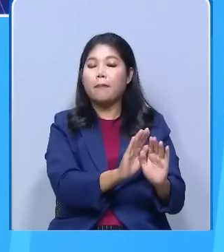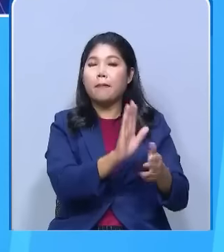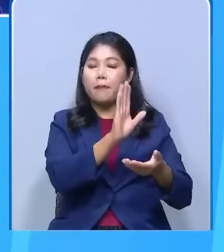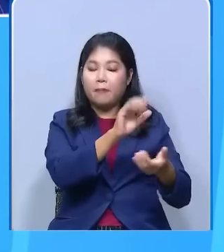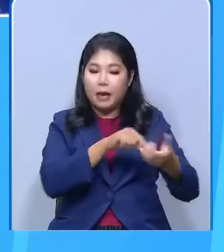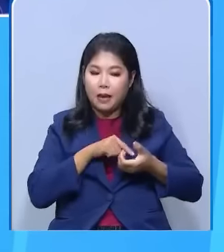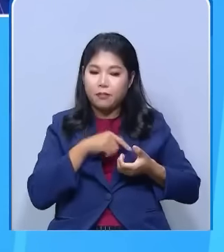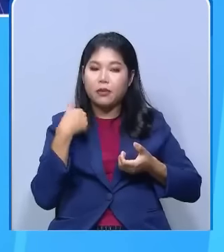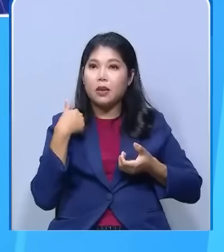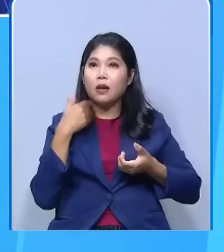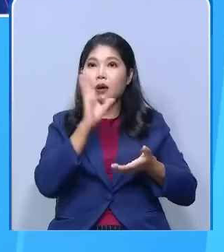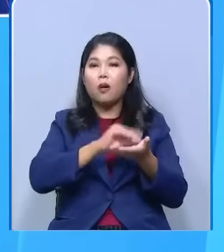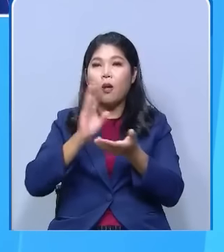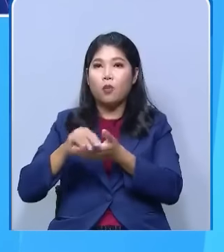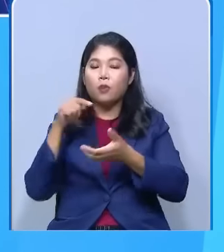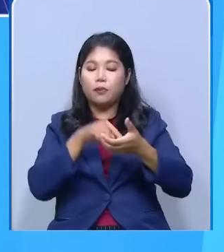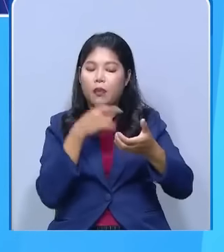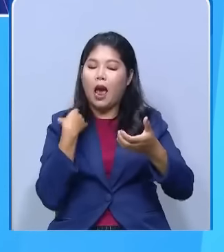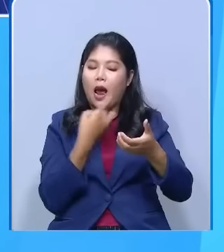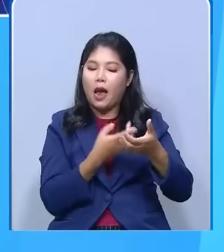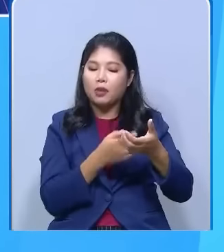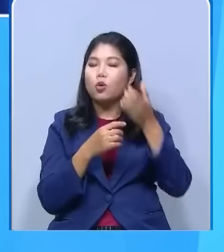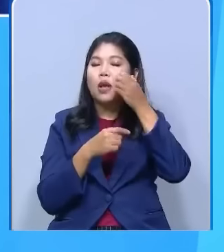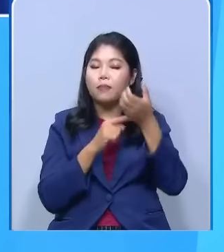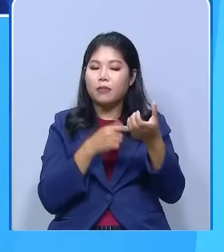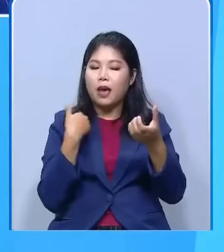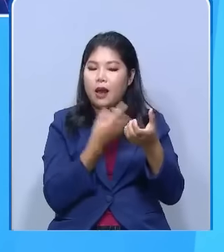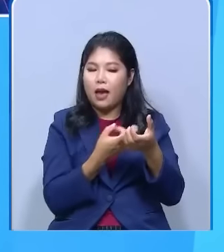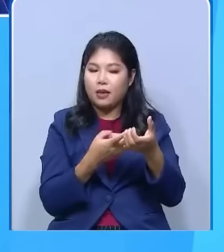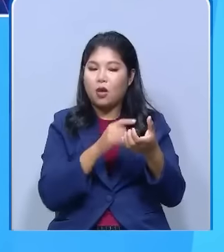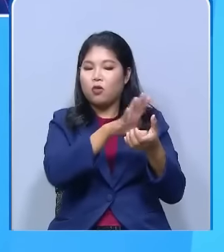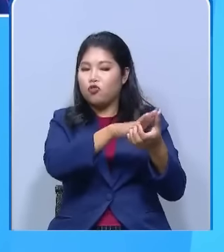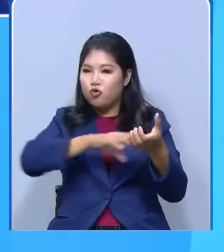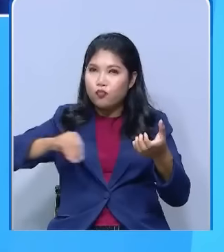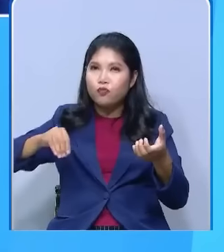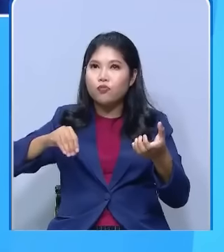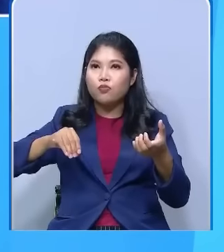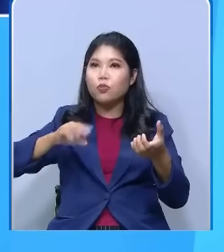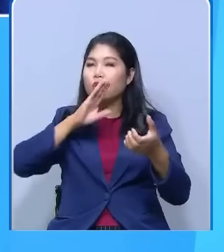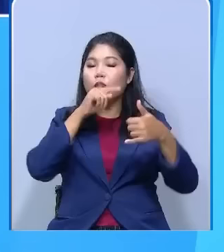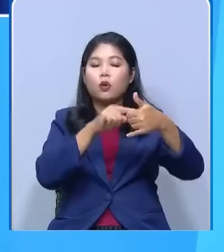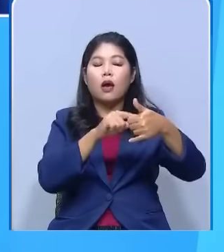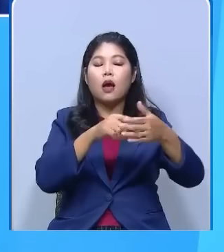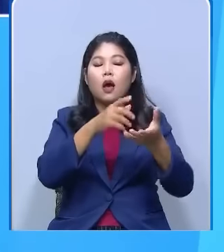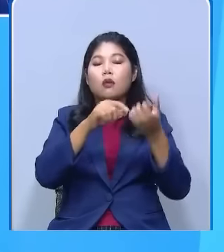ที่ประชาชนรออยู่เนี่ยมันมีอะไรอยู่ในมือถือ เจ้าหน้าที่ต้องไปดึงออกมานะ ดึงออกมาอ้าวแล้วถ้านายเอกลบไปแล้